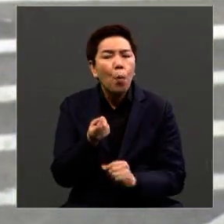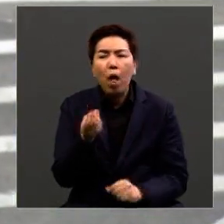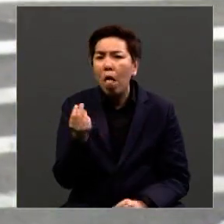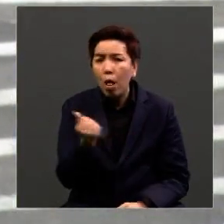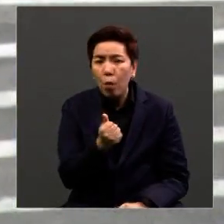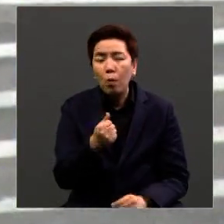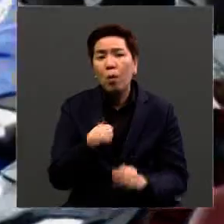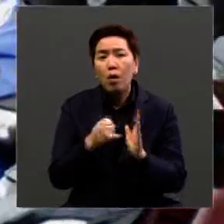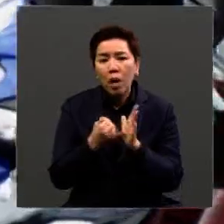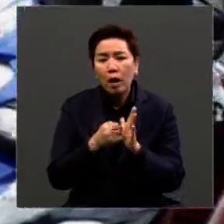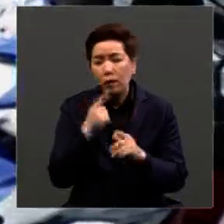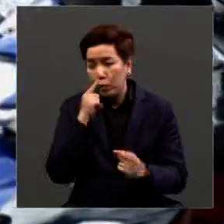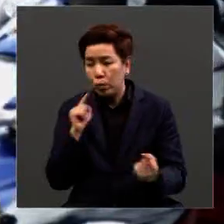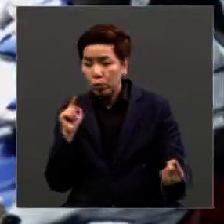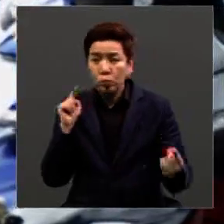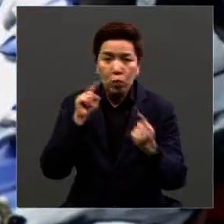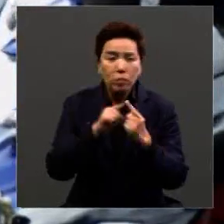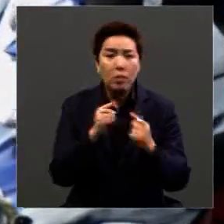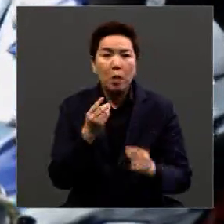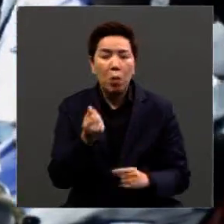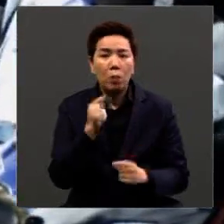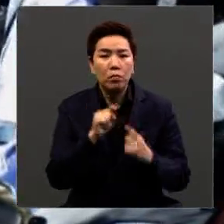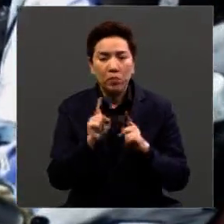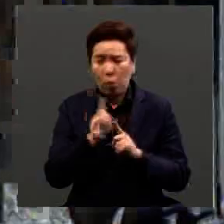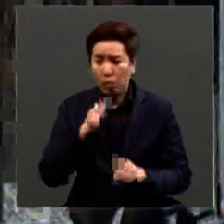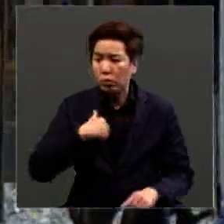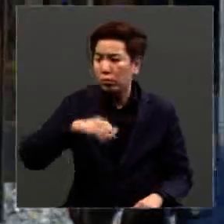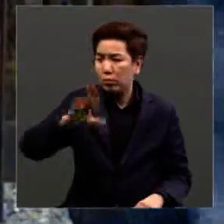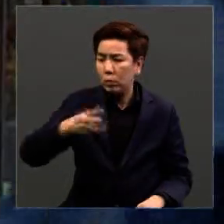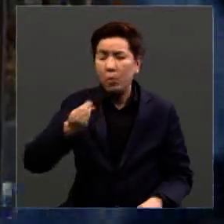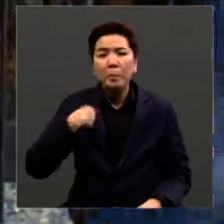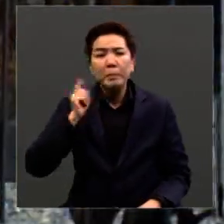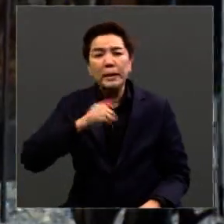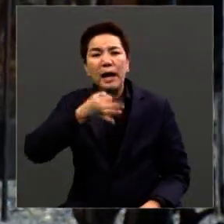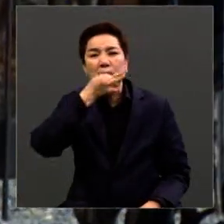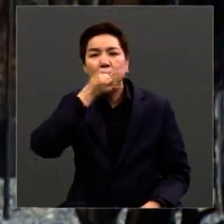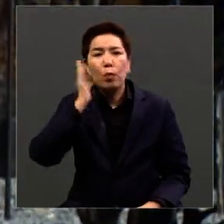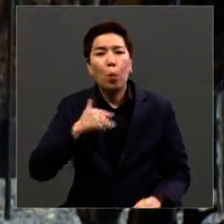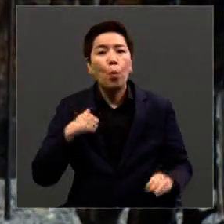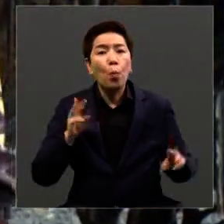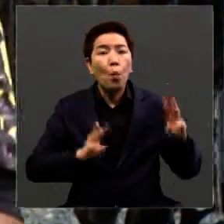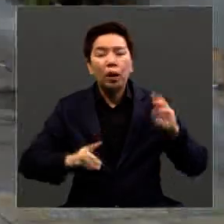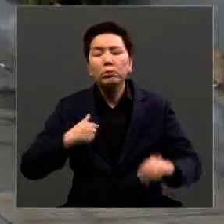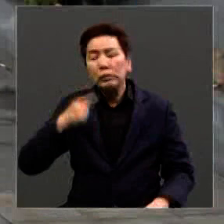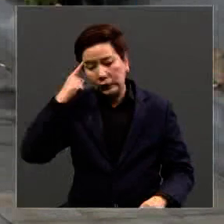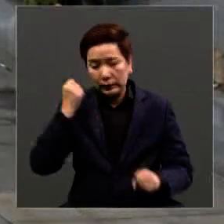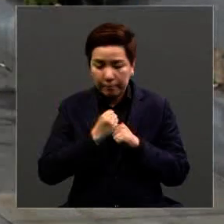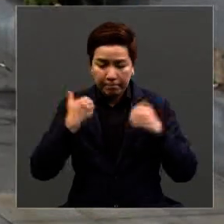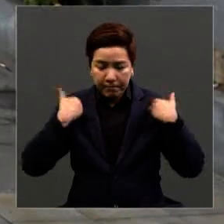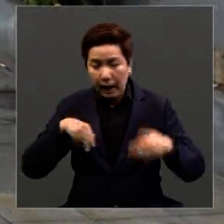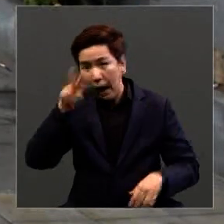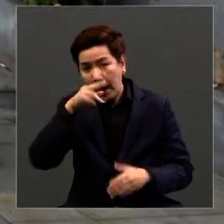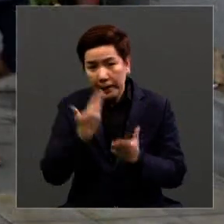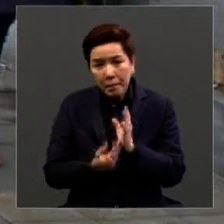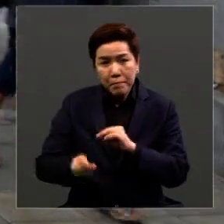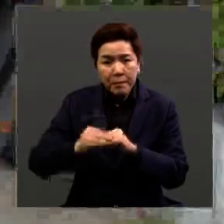ที่หมายทันใจเมื่อจักรยานยนต์รับจ้างเป็นที่ต้องการมากจึงเป็นอาชีพอันดับต้นๆของผู้ว่างงานหรือผู้ต้องการหาราย